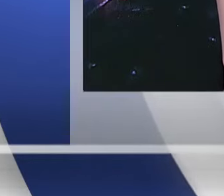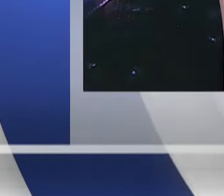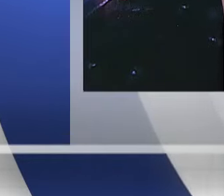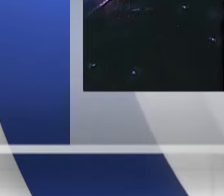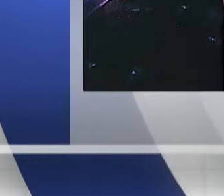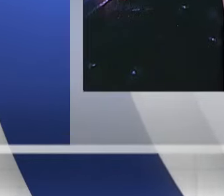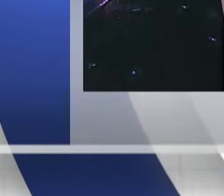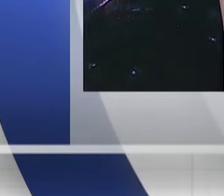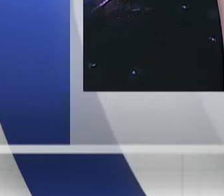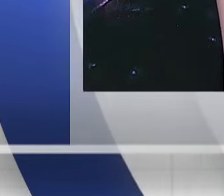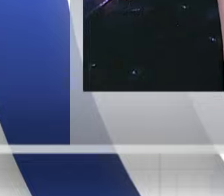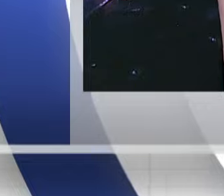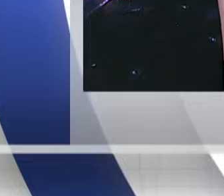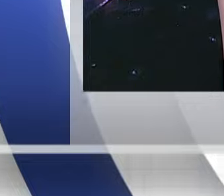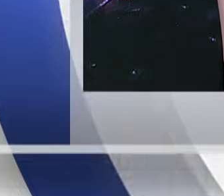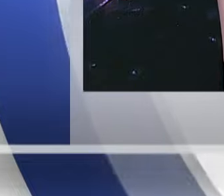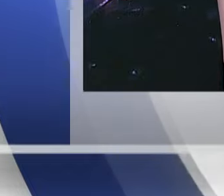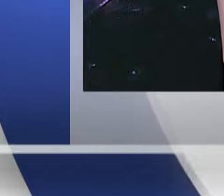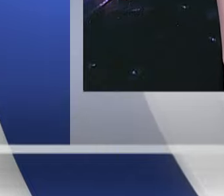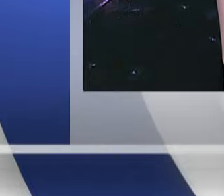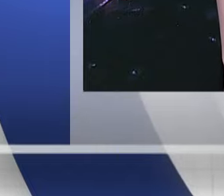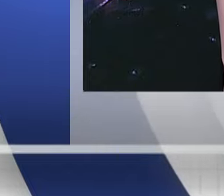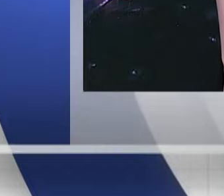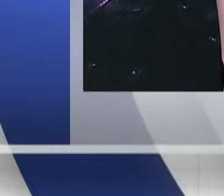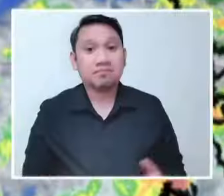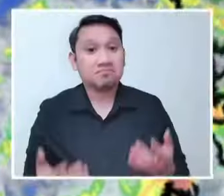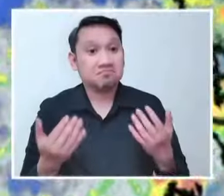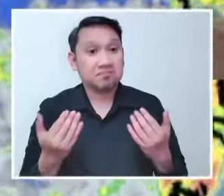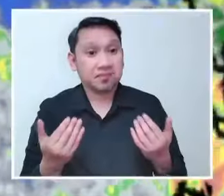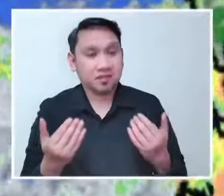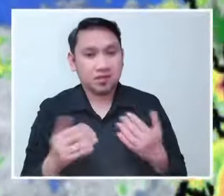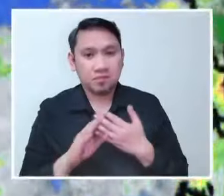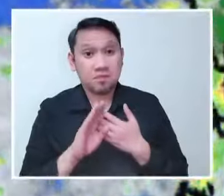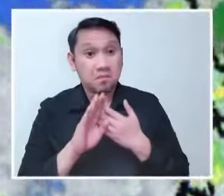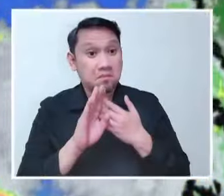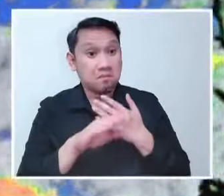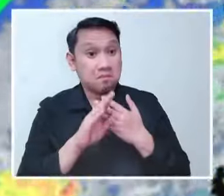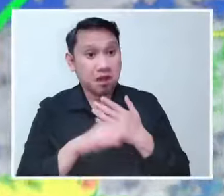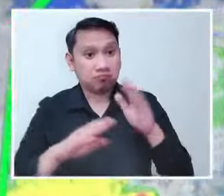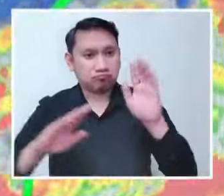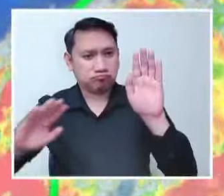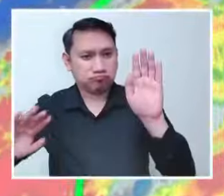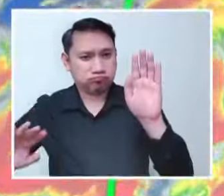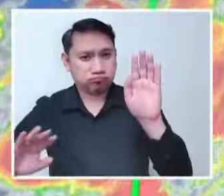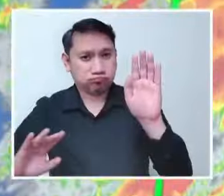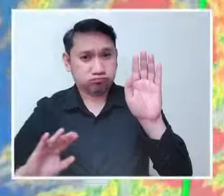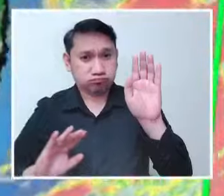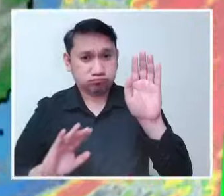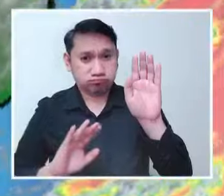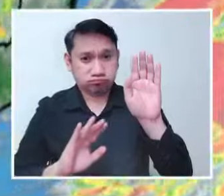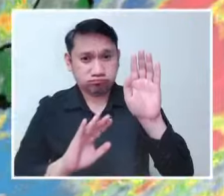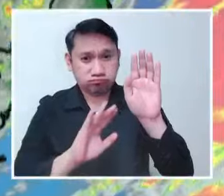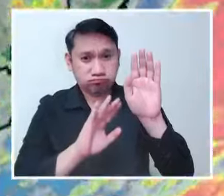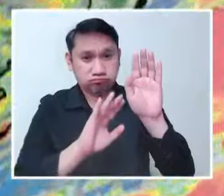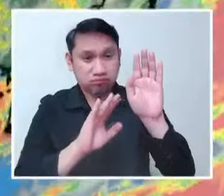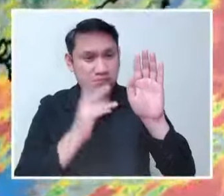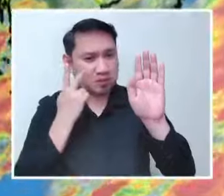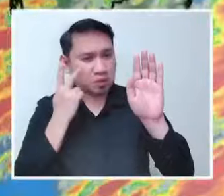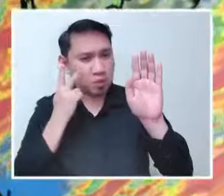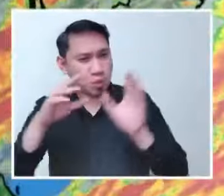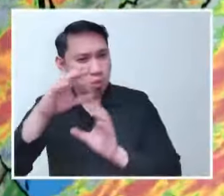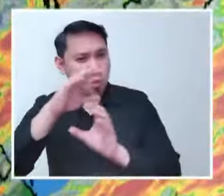may habagat na ba ulit? Zen, nagbabalik ang habagat at kitang-kita po sa ating satellite animation ang makapal na ulap na dala po ng